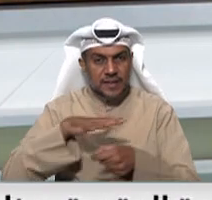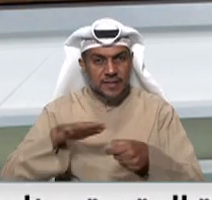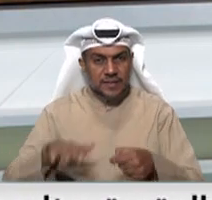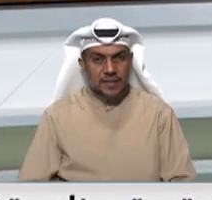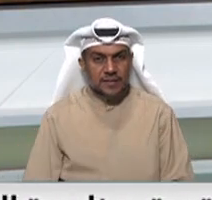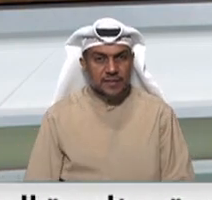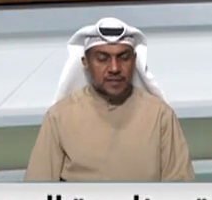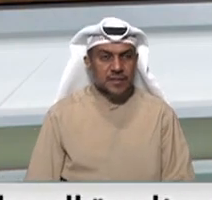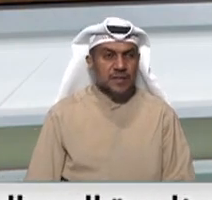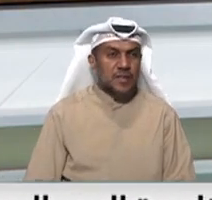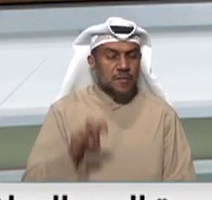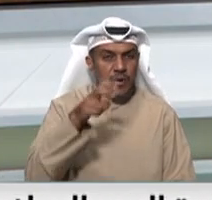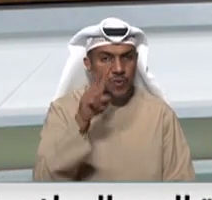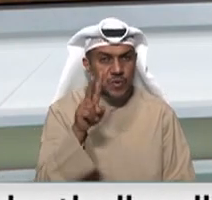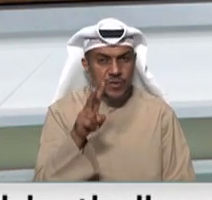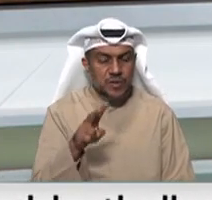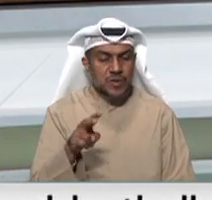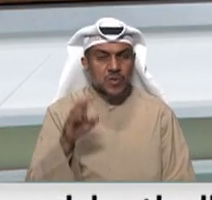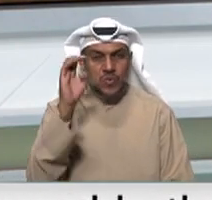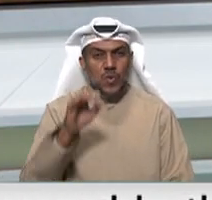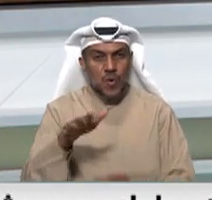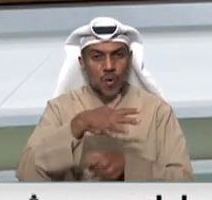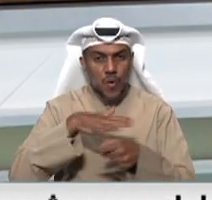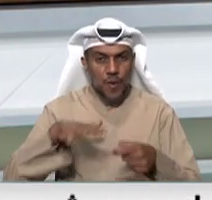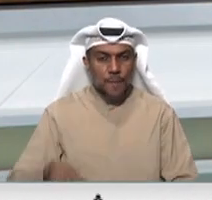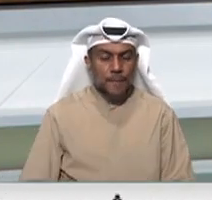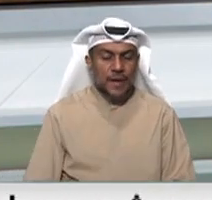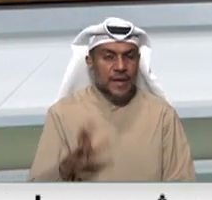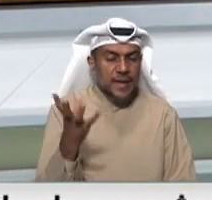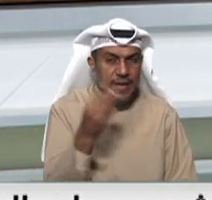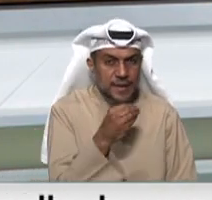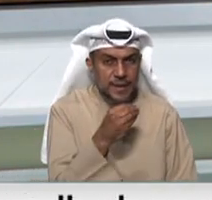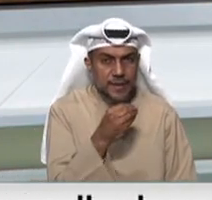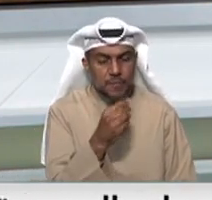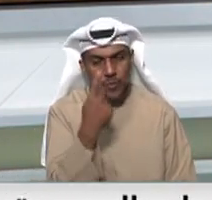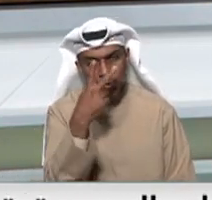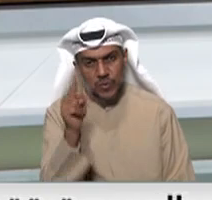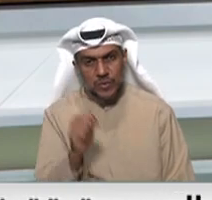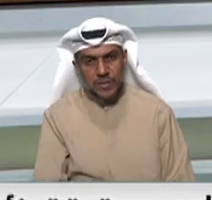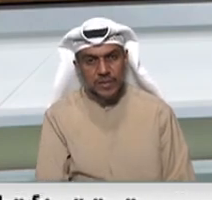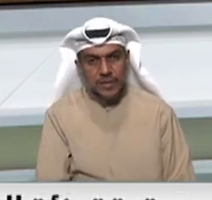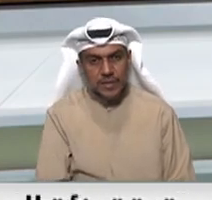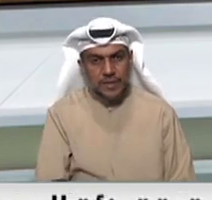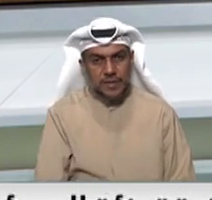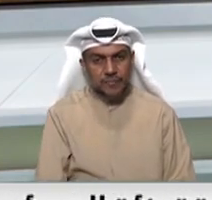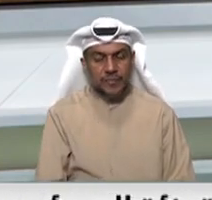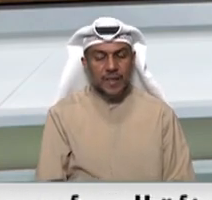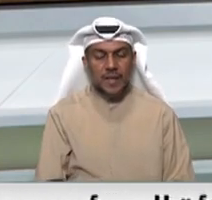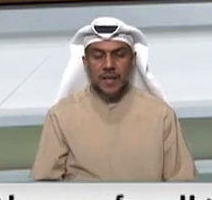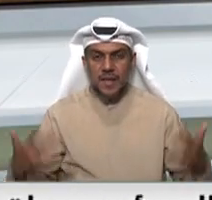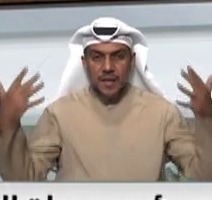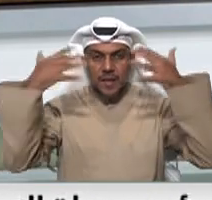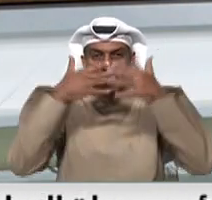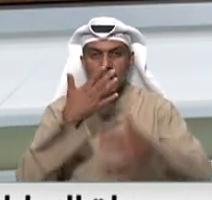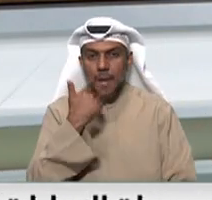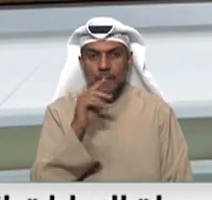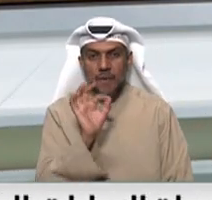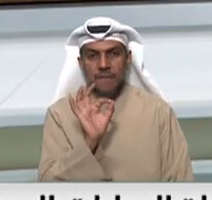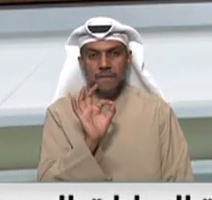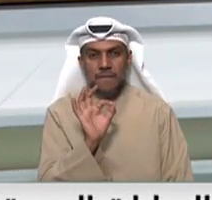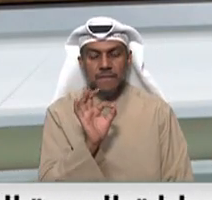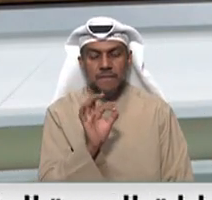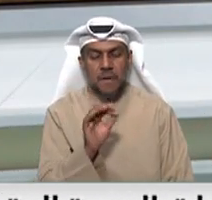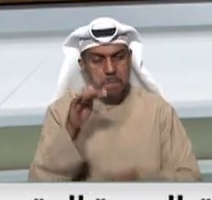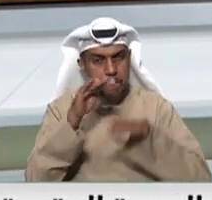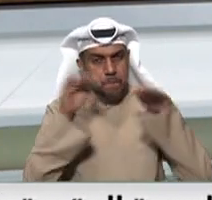وبيان 22، وجزرنا الجنوبية قارو كبر أم المرادم 21، سماء أيضا صافية، رياح شمالية غربية